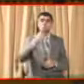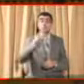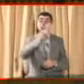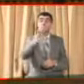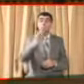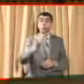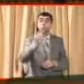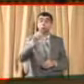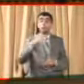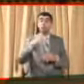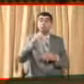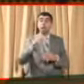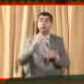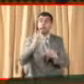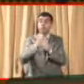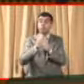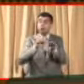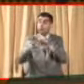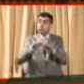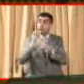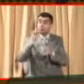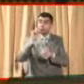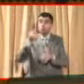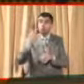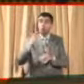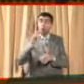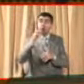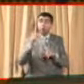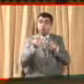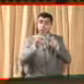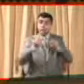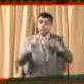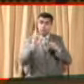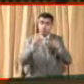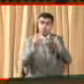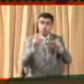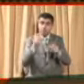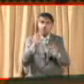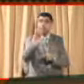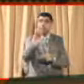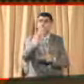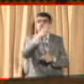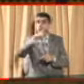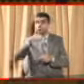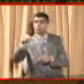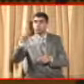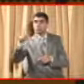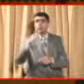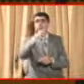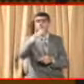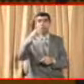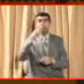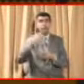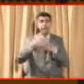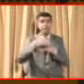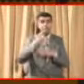التي ستتخذونها حول مراقبة وجودة أتمان المواد المستهلكة، كذلك المواد